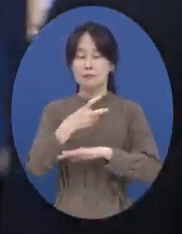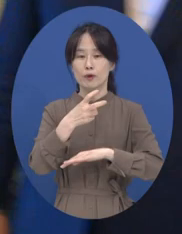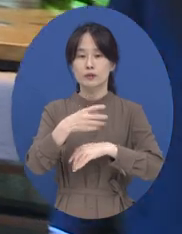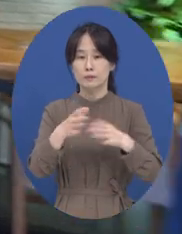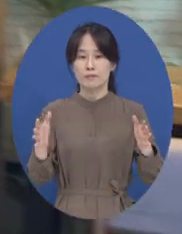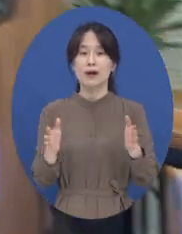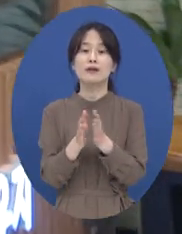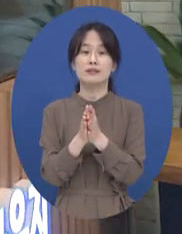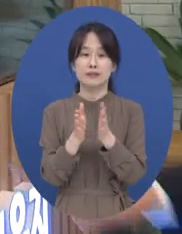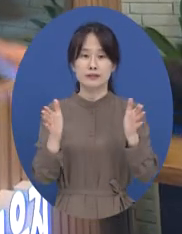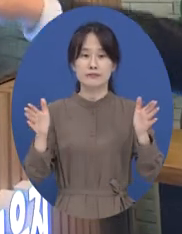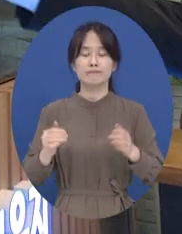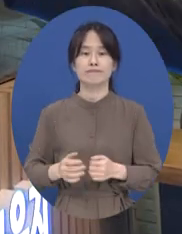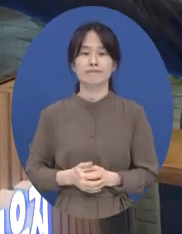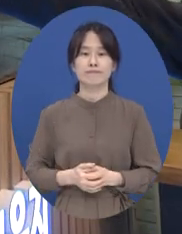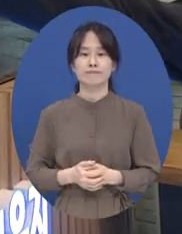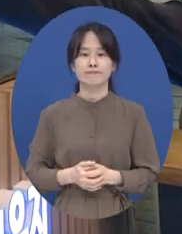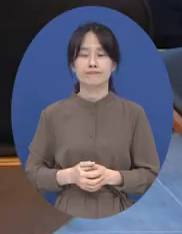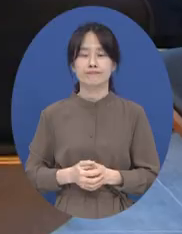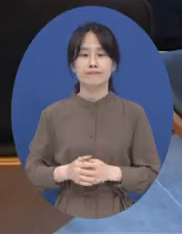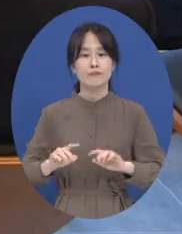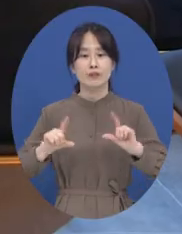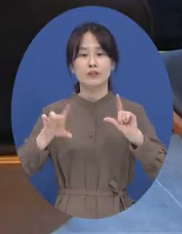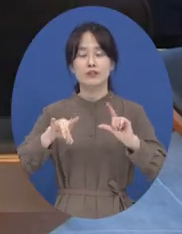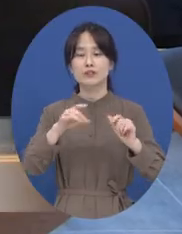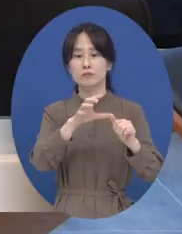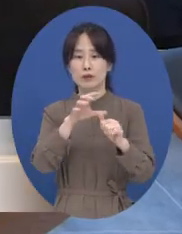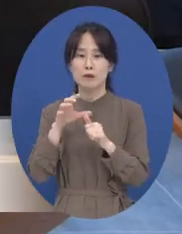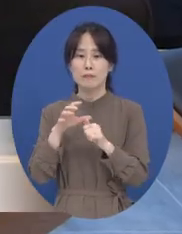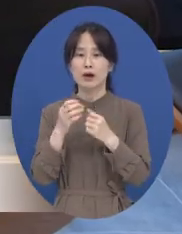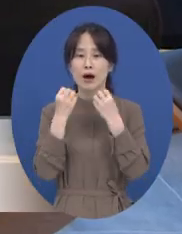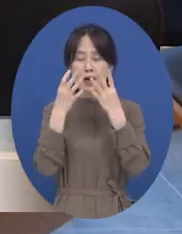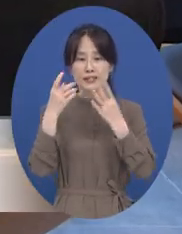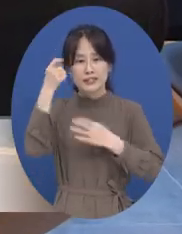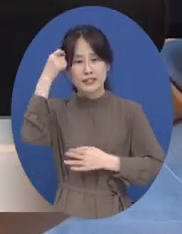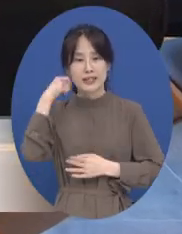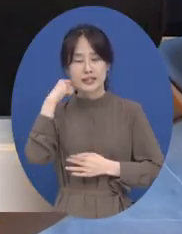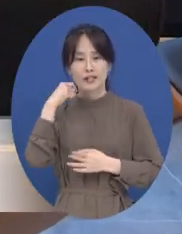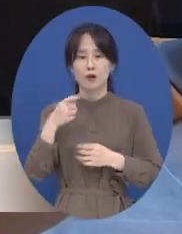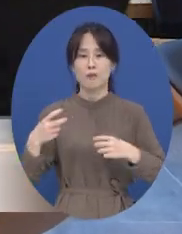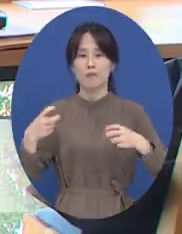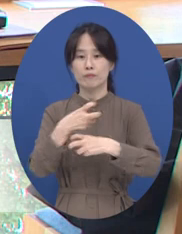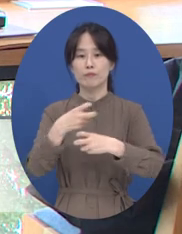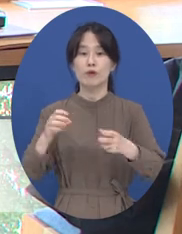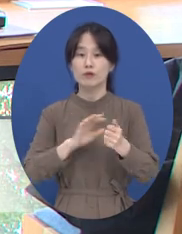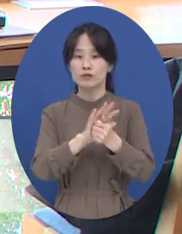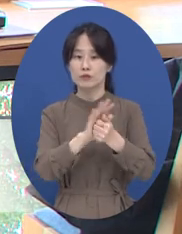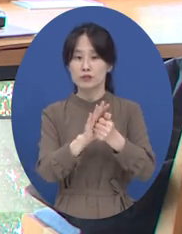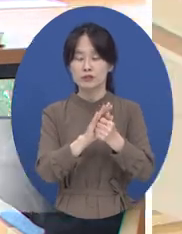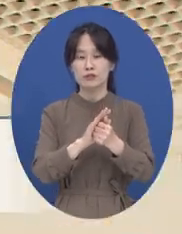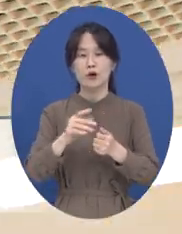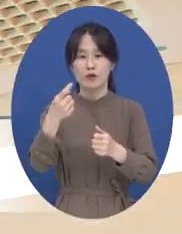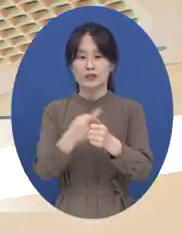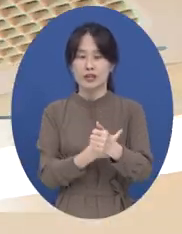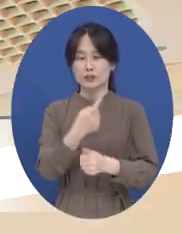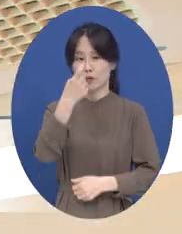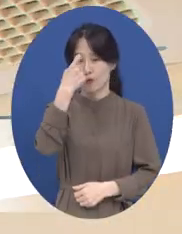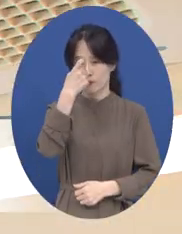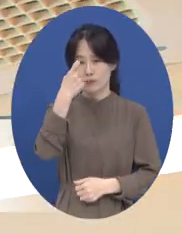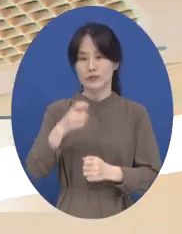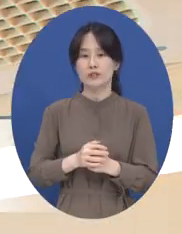문을 열었습니다 올해 처음 구입한 신개념 대중교통 서비스 로 자동 인 씩 발열체 크기와 냉